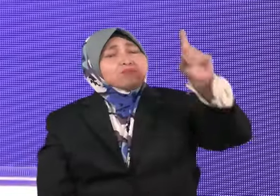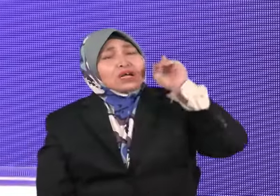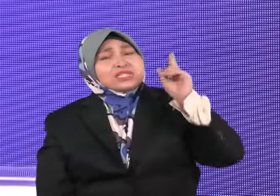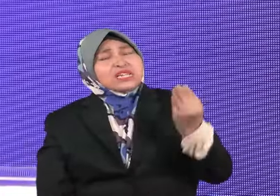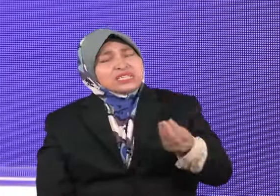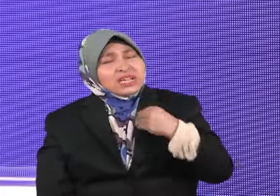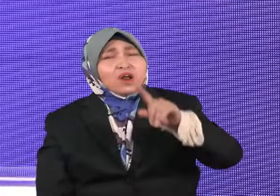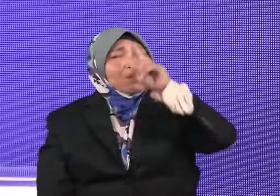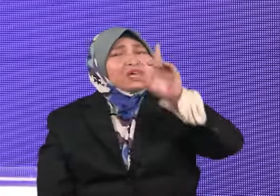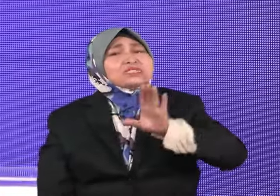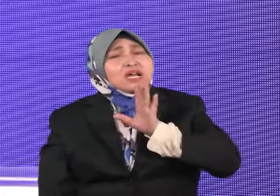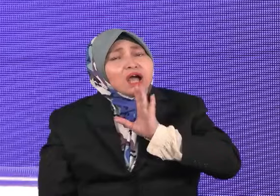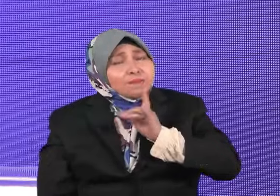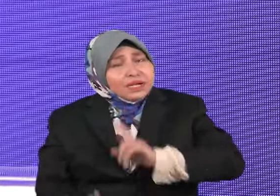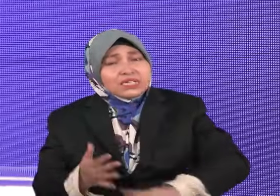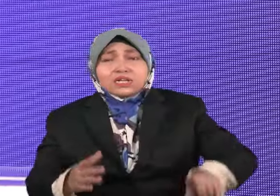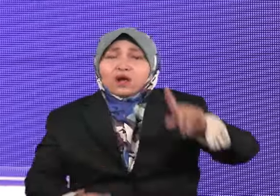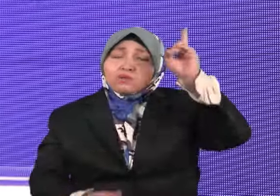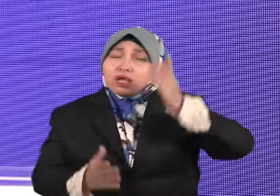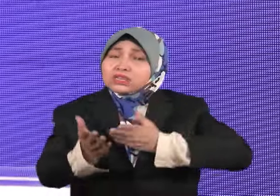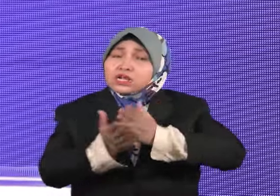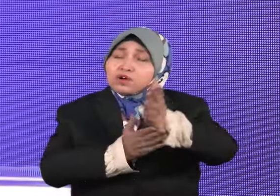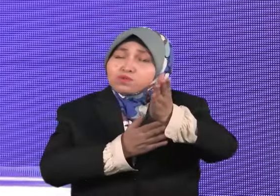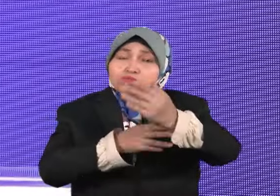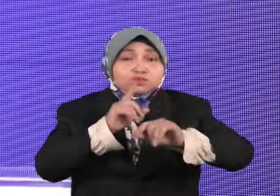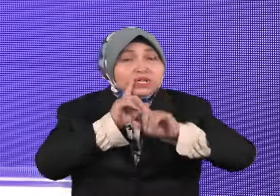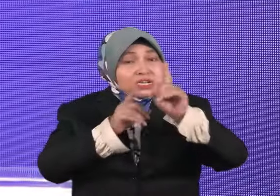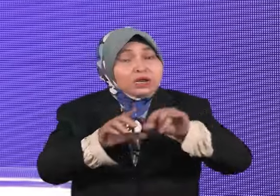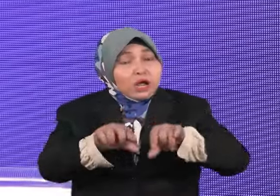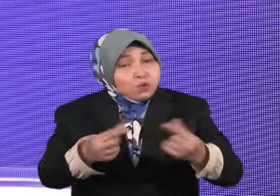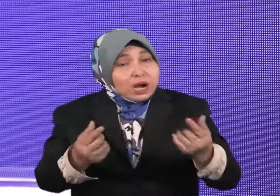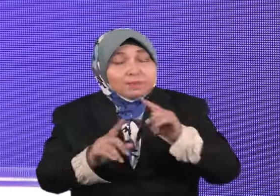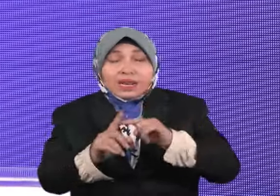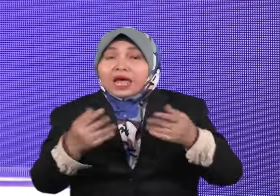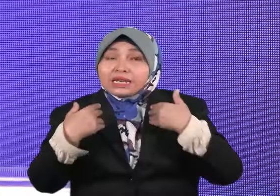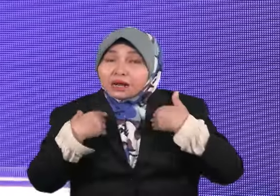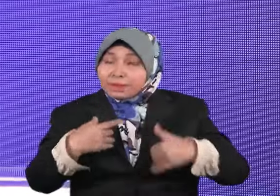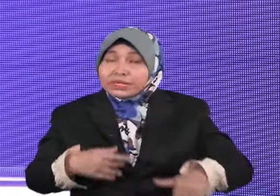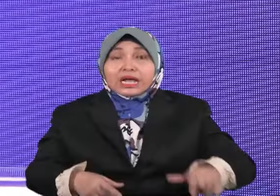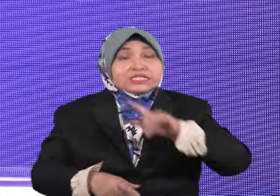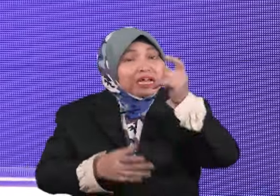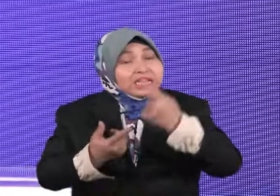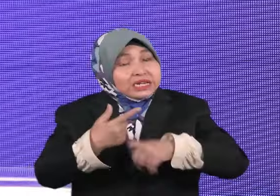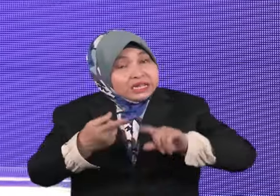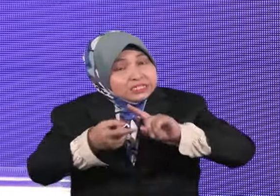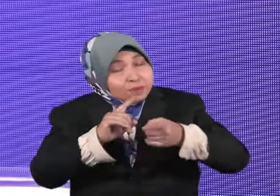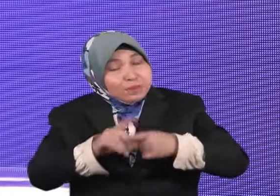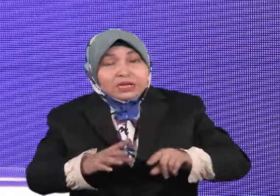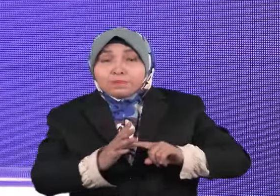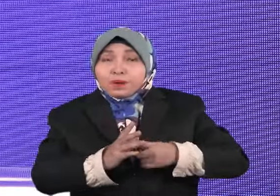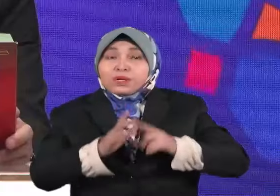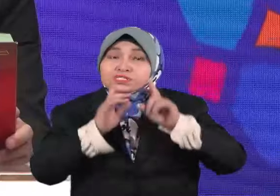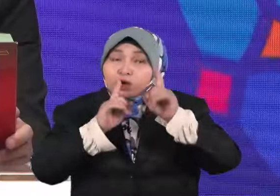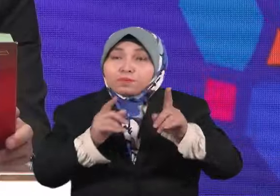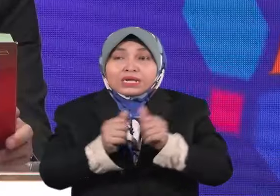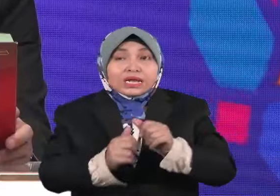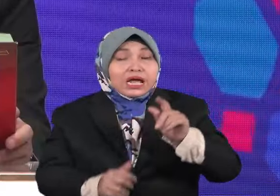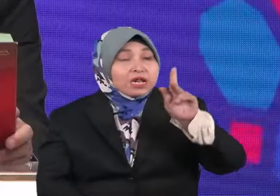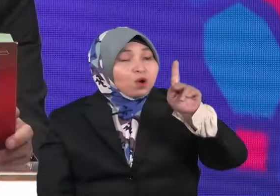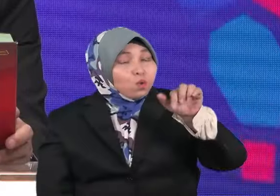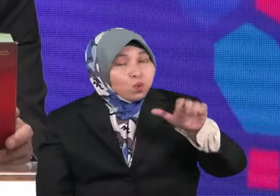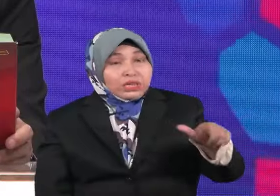apa? Maka Allah terus menjawab. Biasanya dalam Al-Quran, bila ada saja pertanyaan daripada para sahabat, akan bermula jawapannya dengan kul.